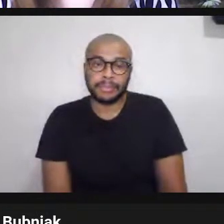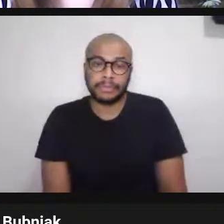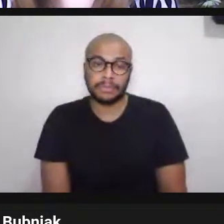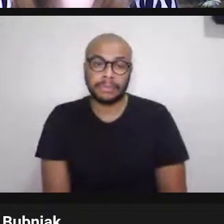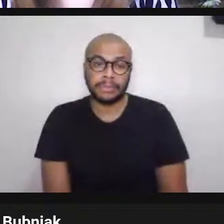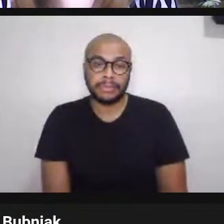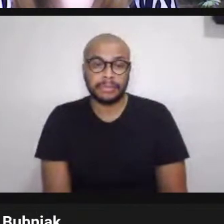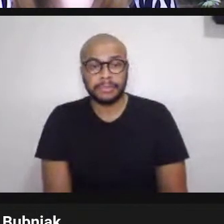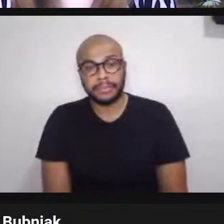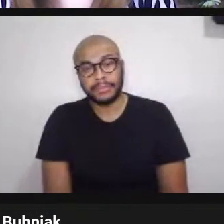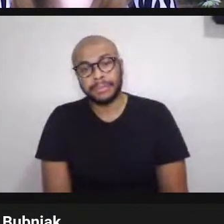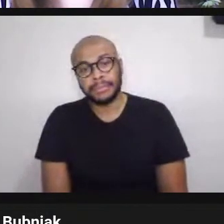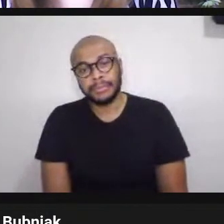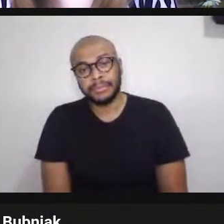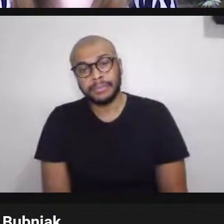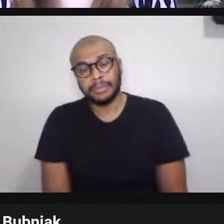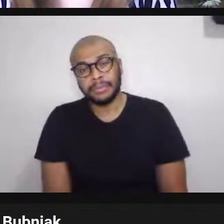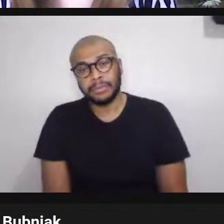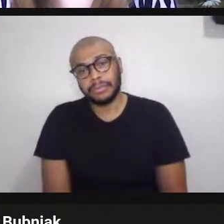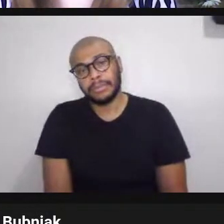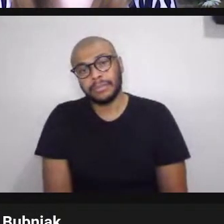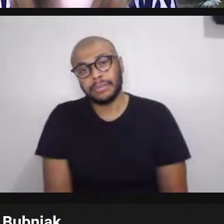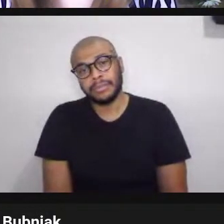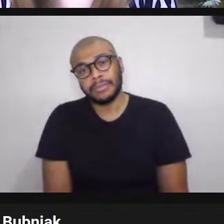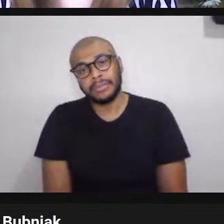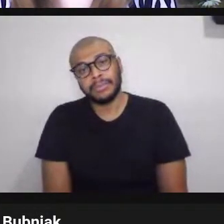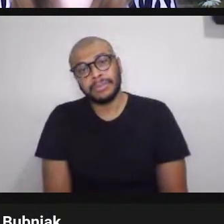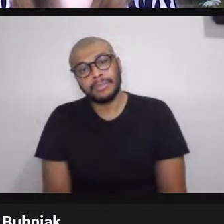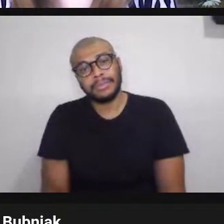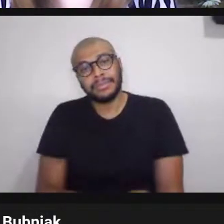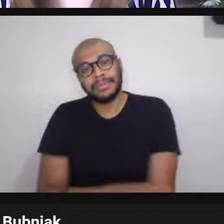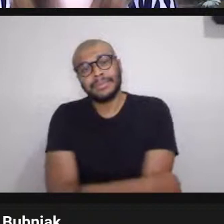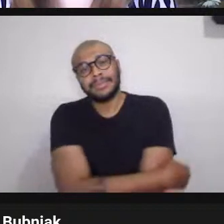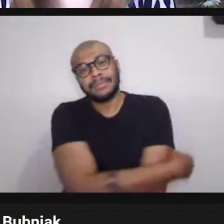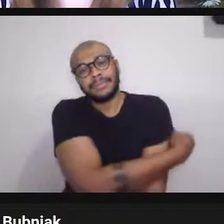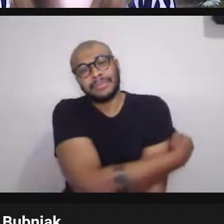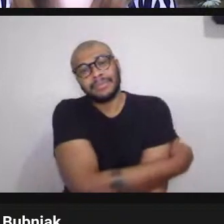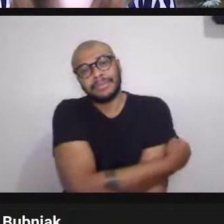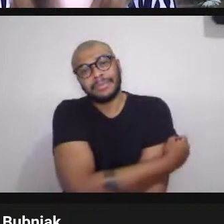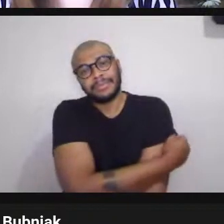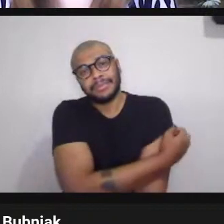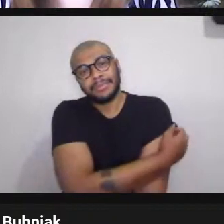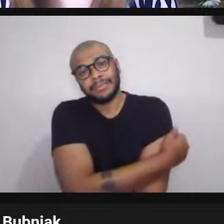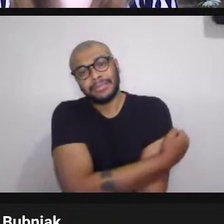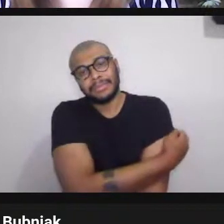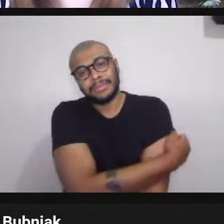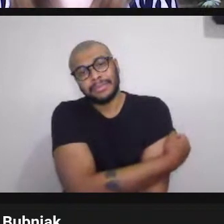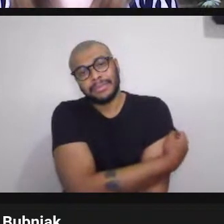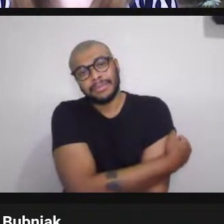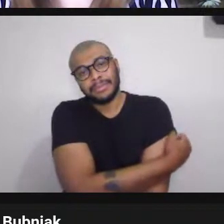Austrii. I pan pyta, czy to może mieć jakiś związek z miejscem, z którego pochodzi jego rodzina.